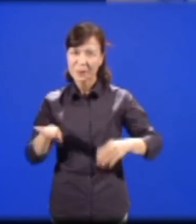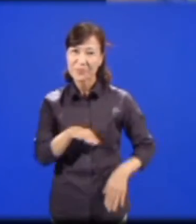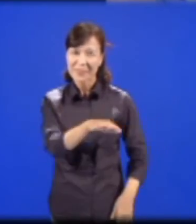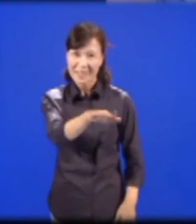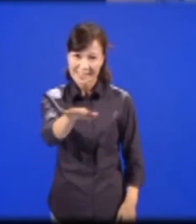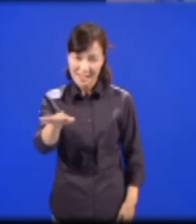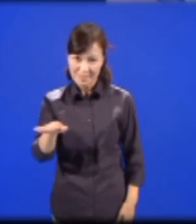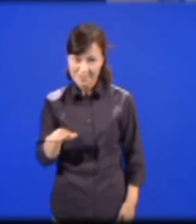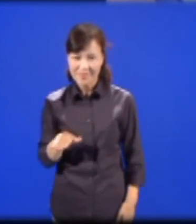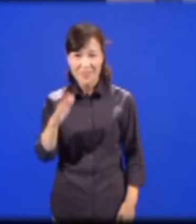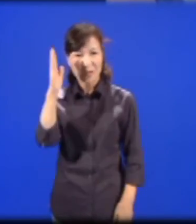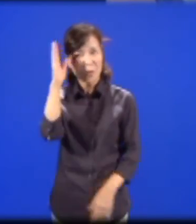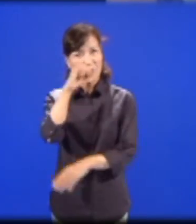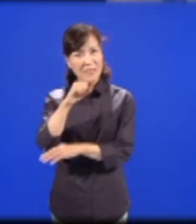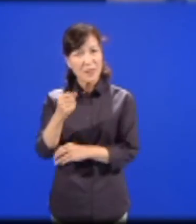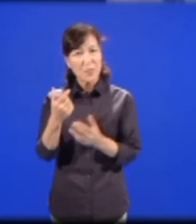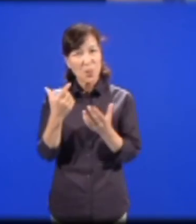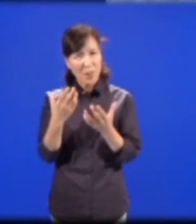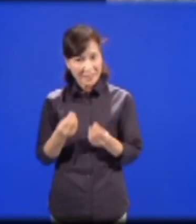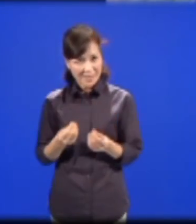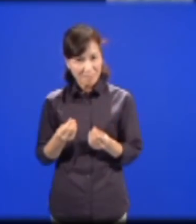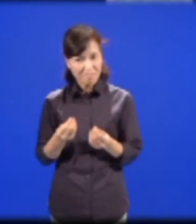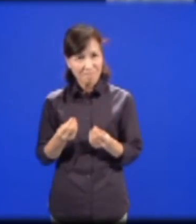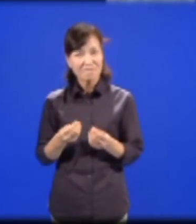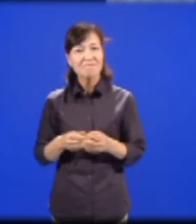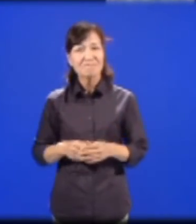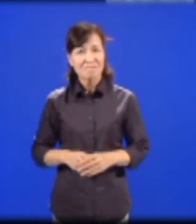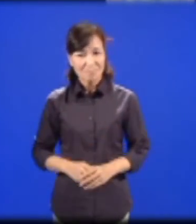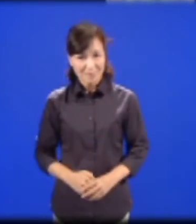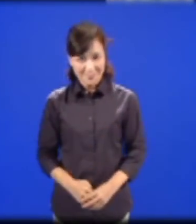さんはすでに6回の講座を受講されているんですよ。